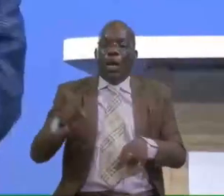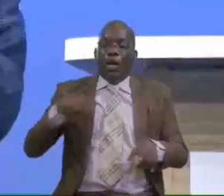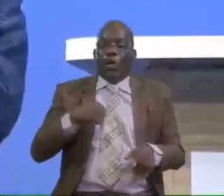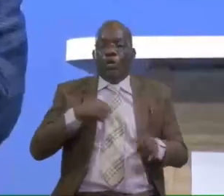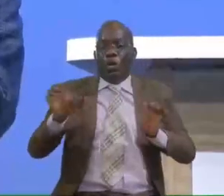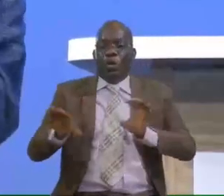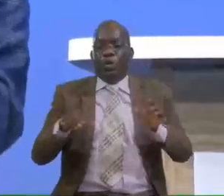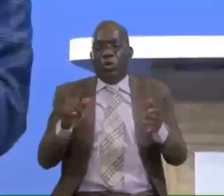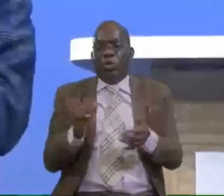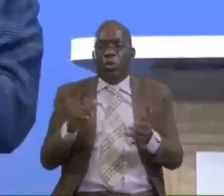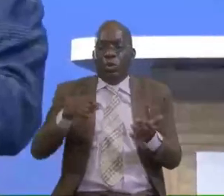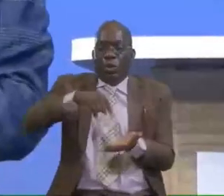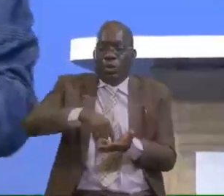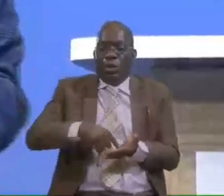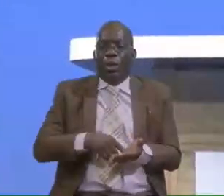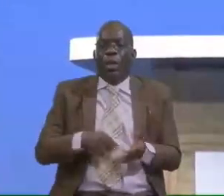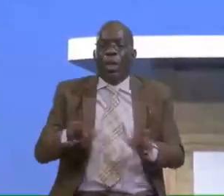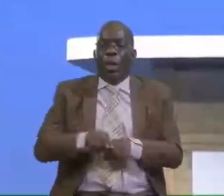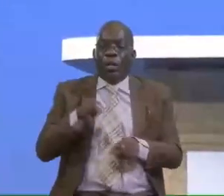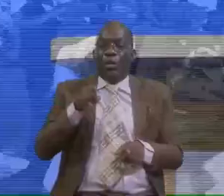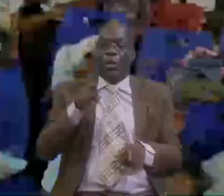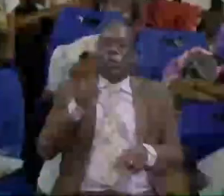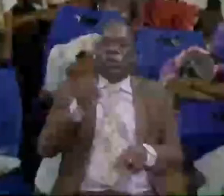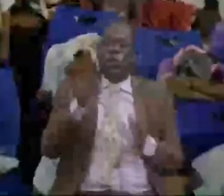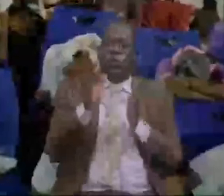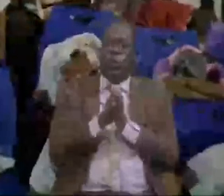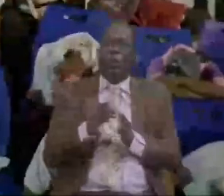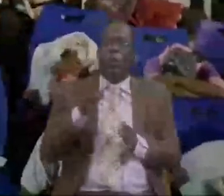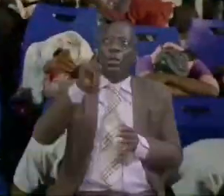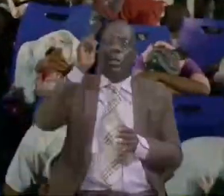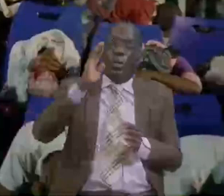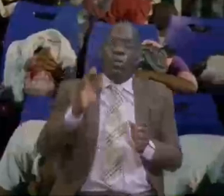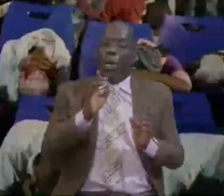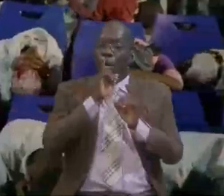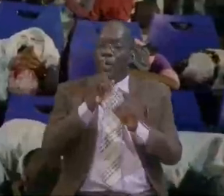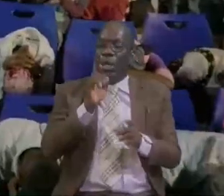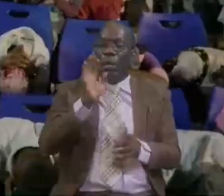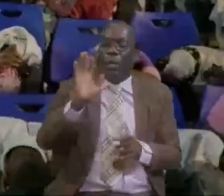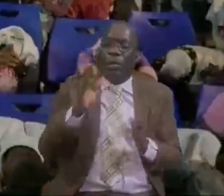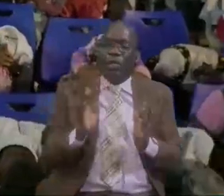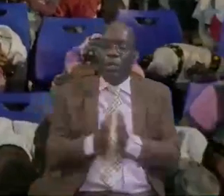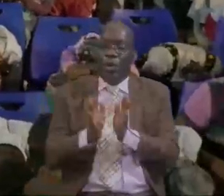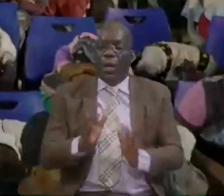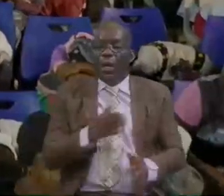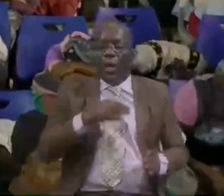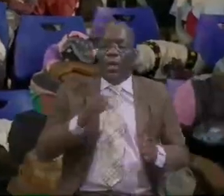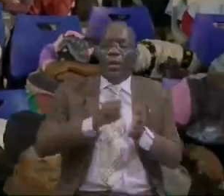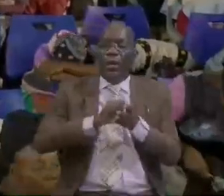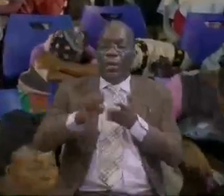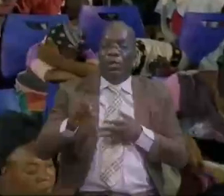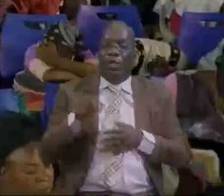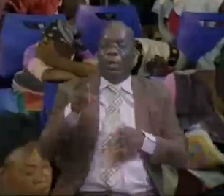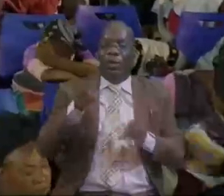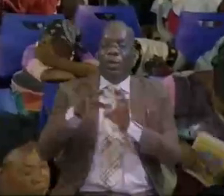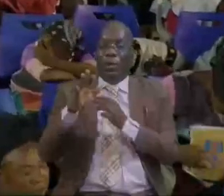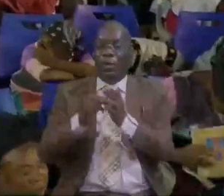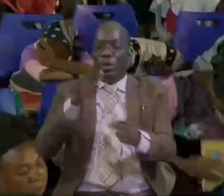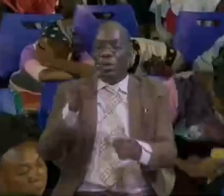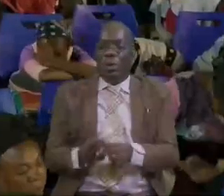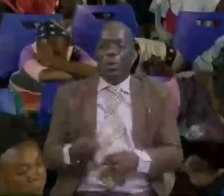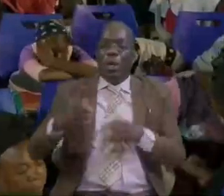autres choses. Comme tu pries, va exaucer ta prière. Et va te sanctifier au nom de Jésus. Et après avoir